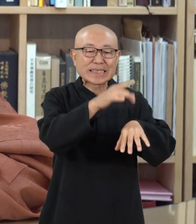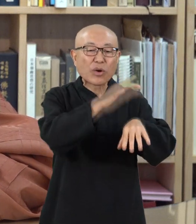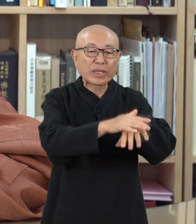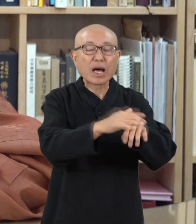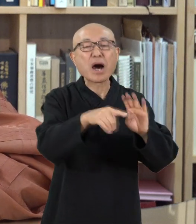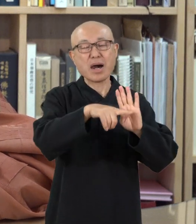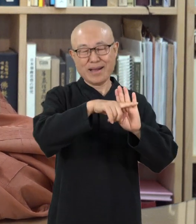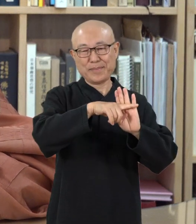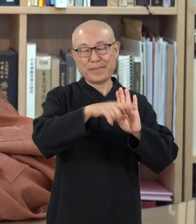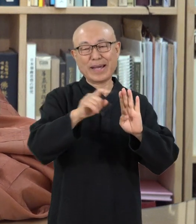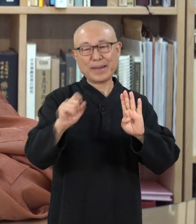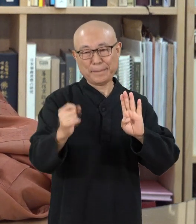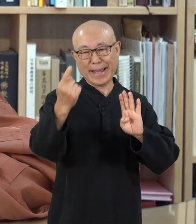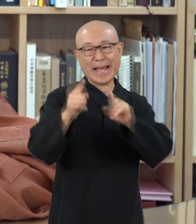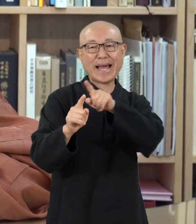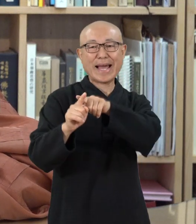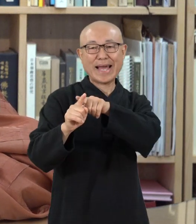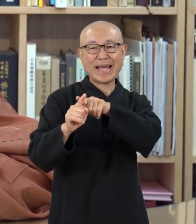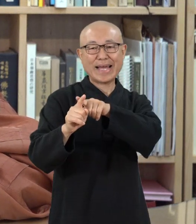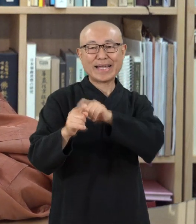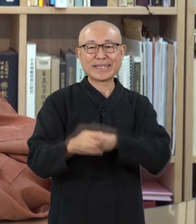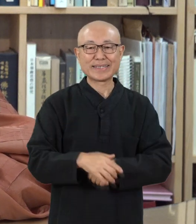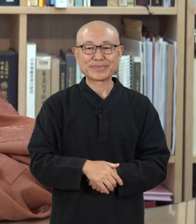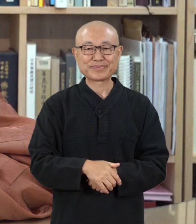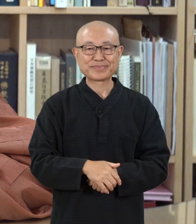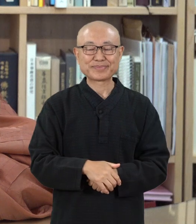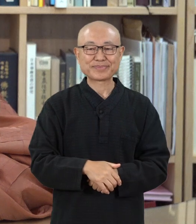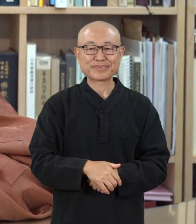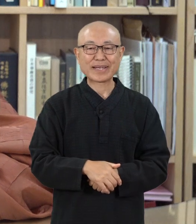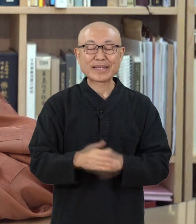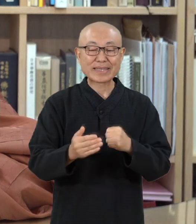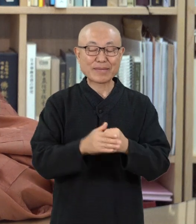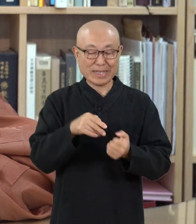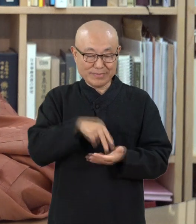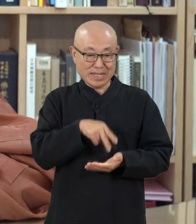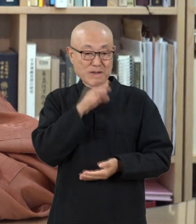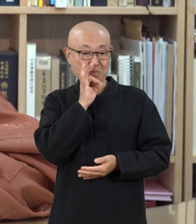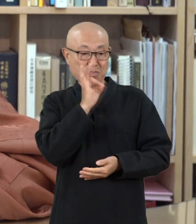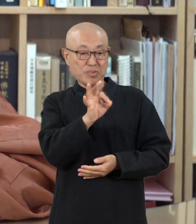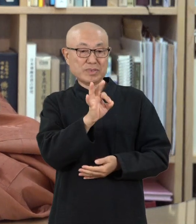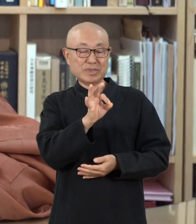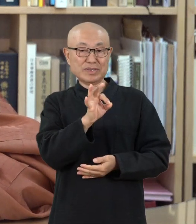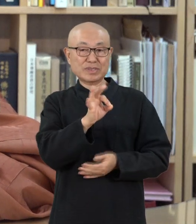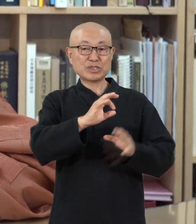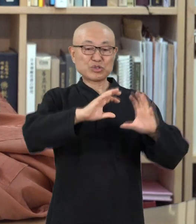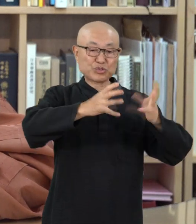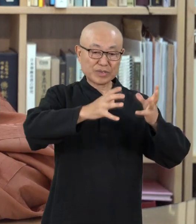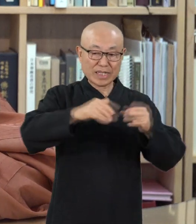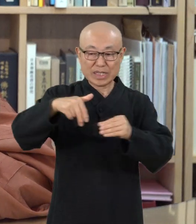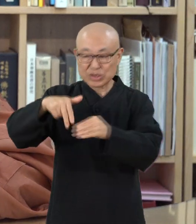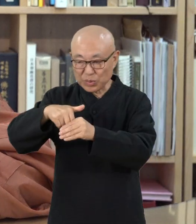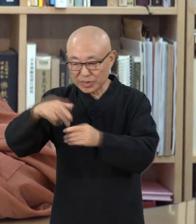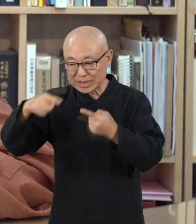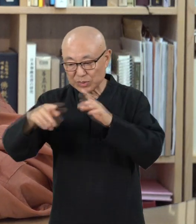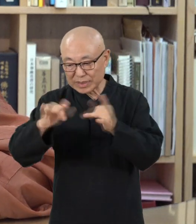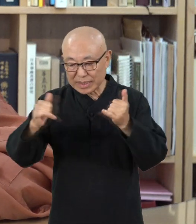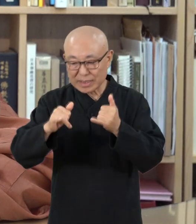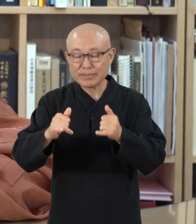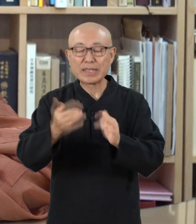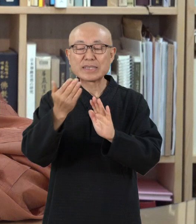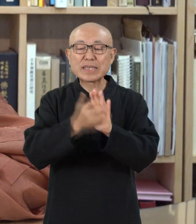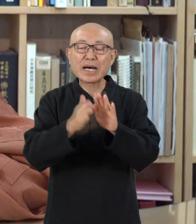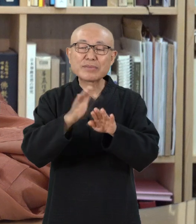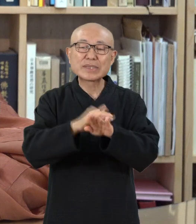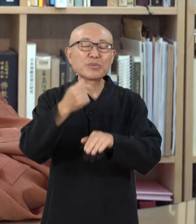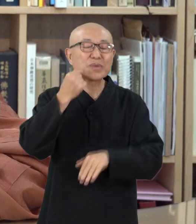하는 그러한 것에서 시작이 되고, 그것을 바라보는 그런 국가나 종교 지도자도 참 자비롭지